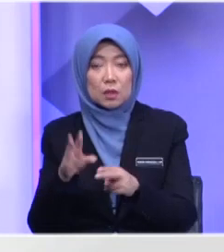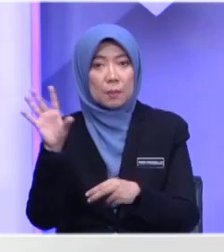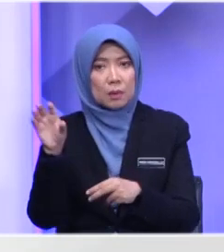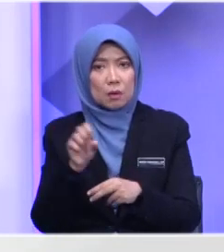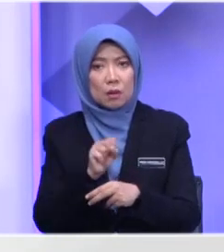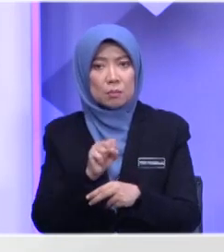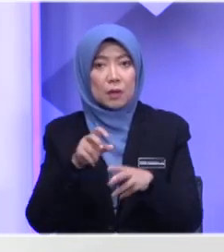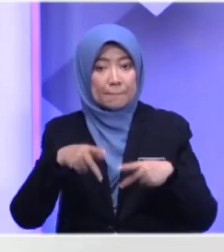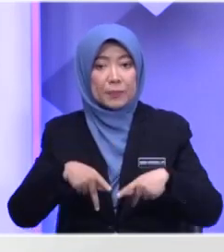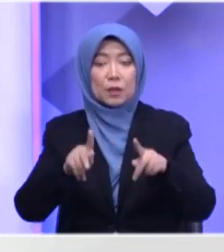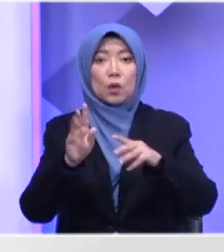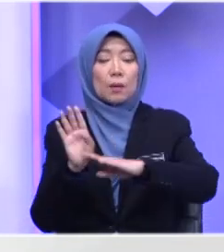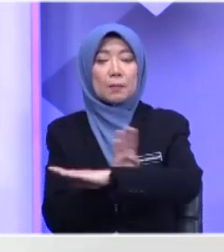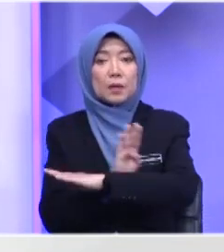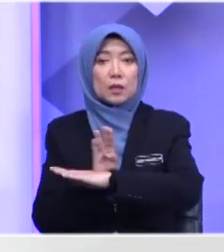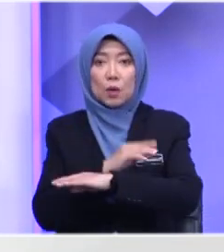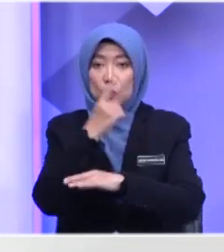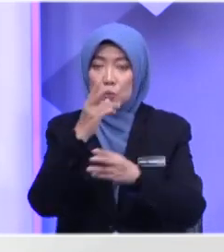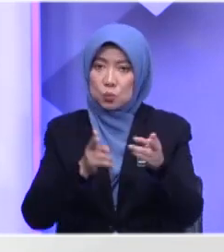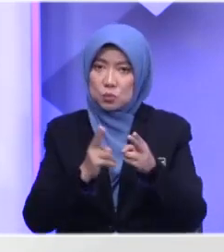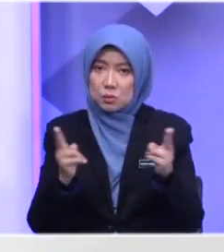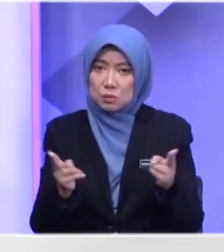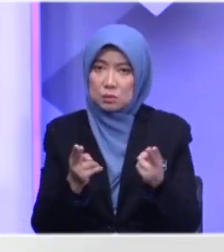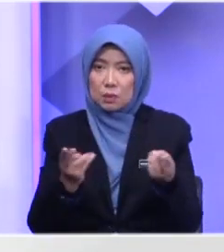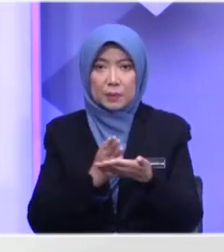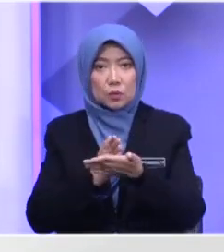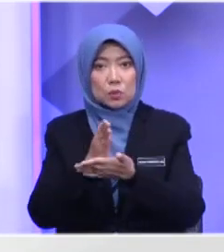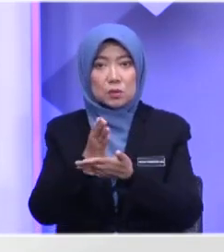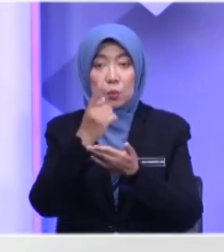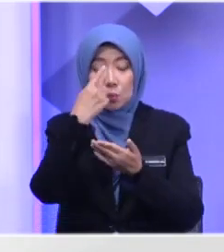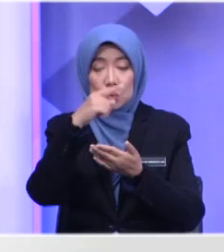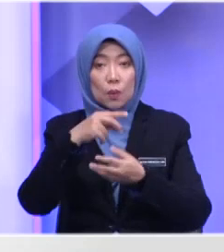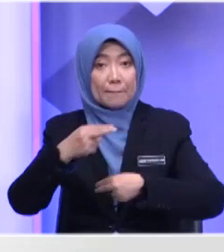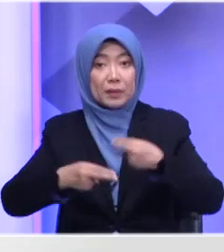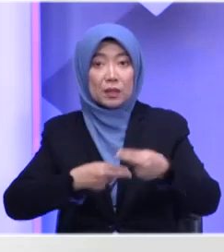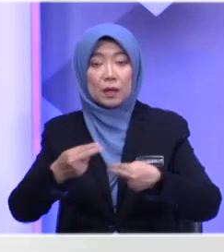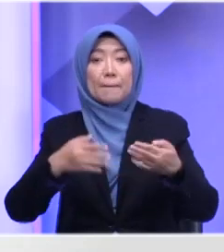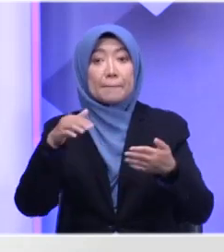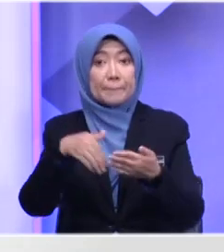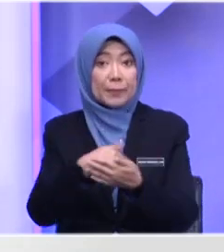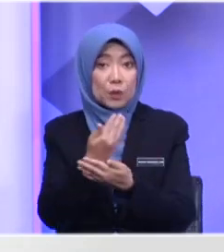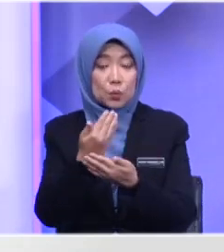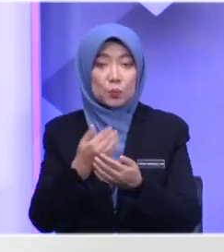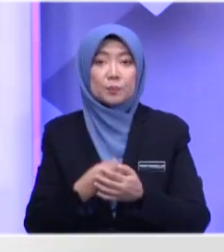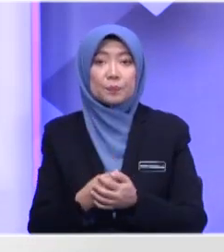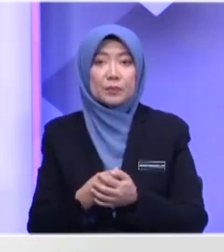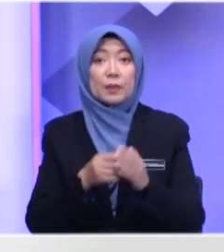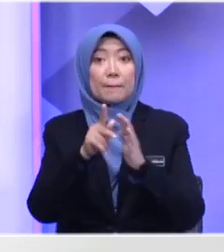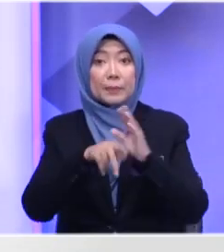penyadaran bosses charger bertuliskan menurut keberadaan Hai acnniaga